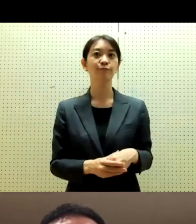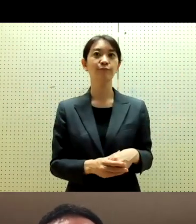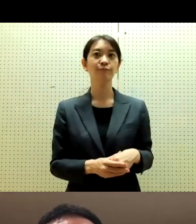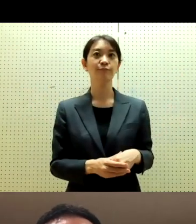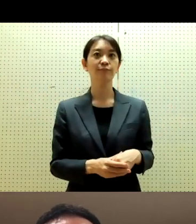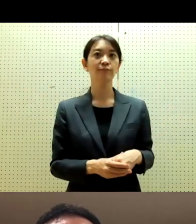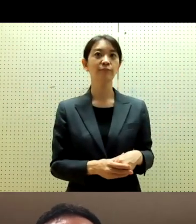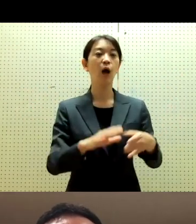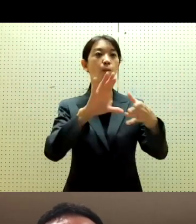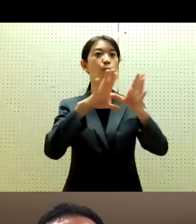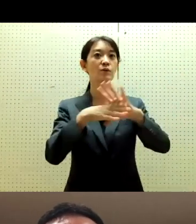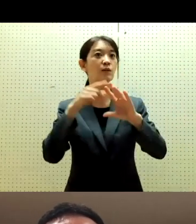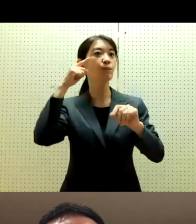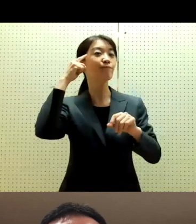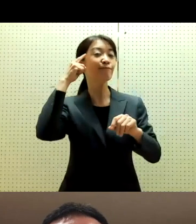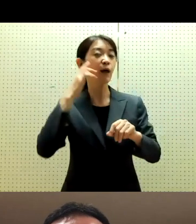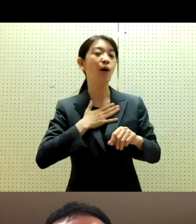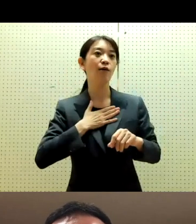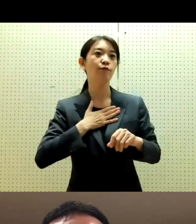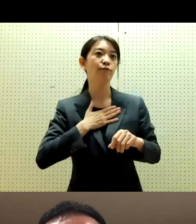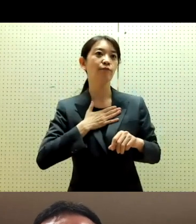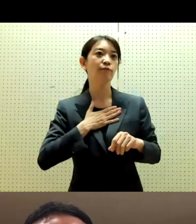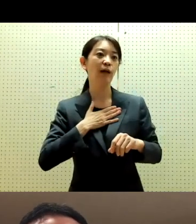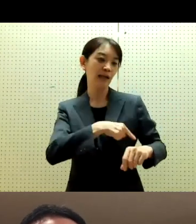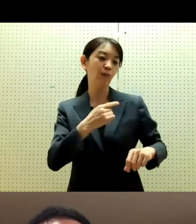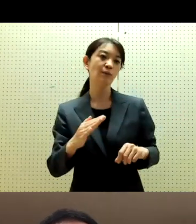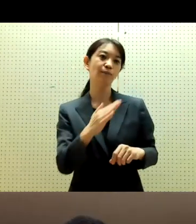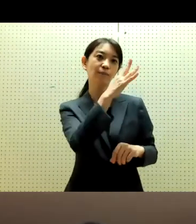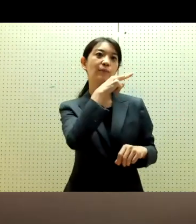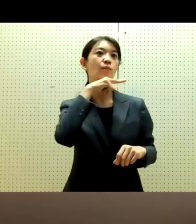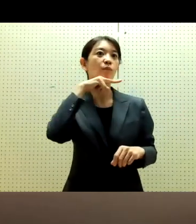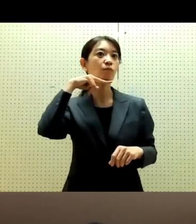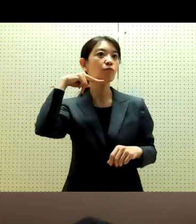文字の認識力が高まり、そしてそれにより英語学習に対する意